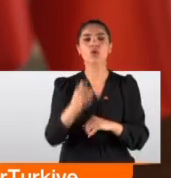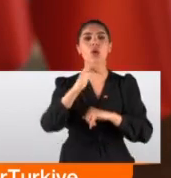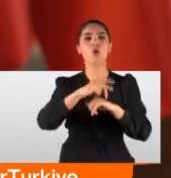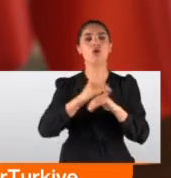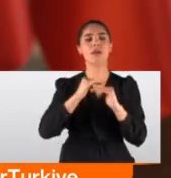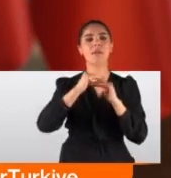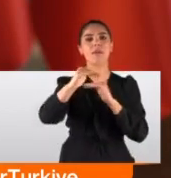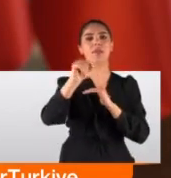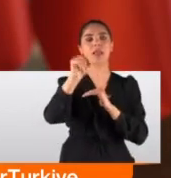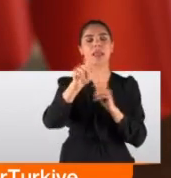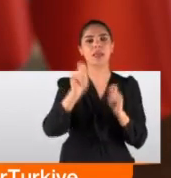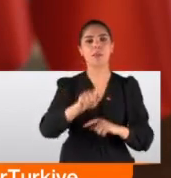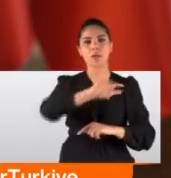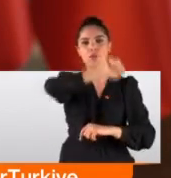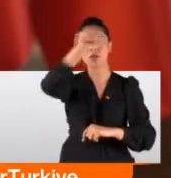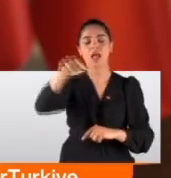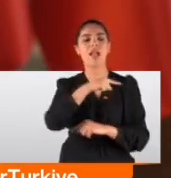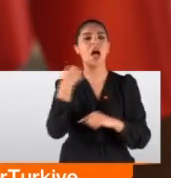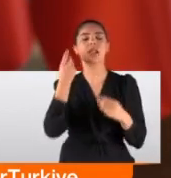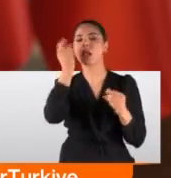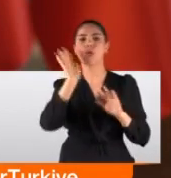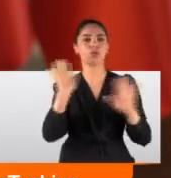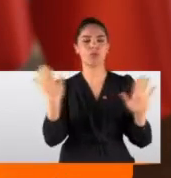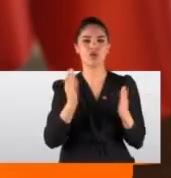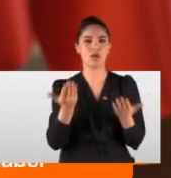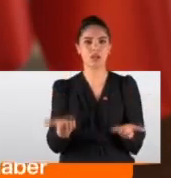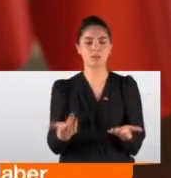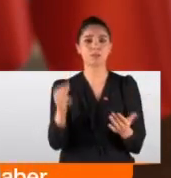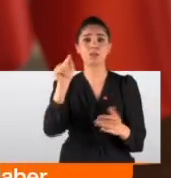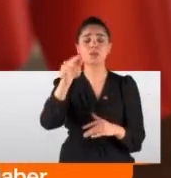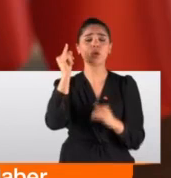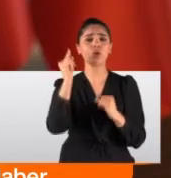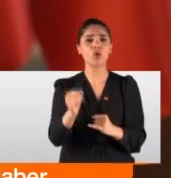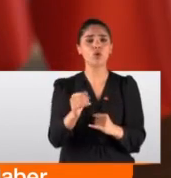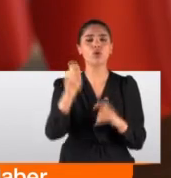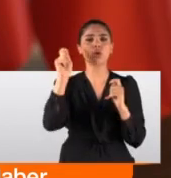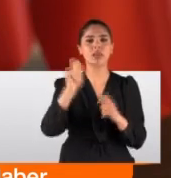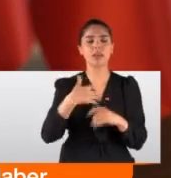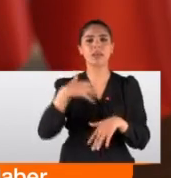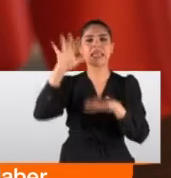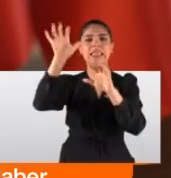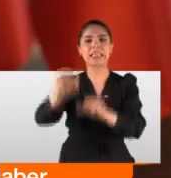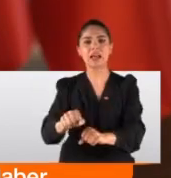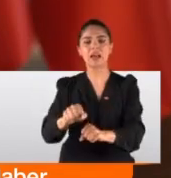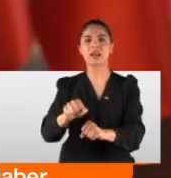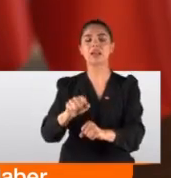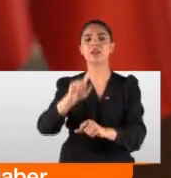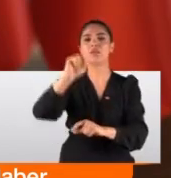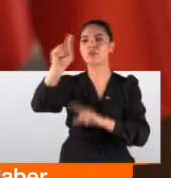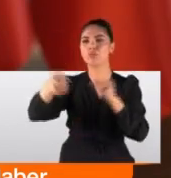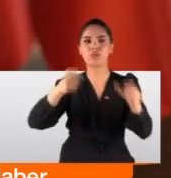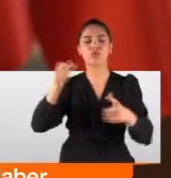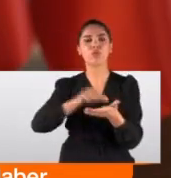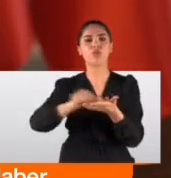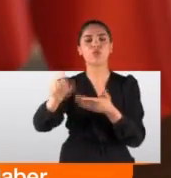milletimize yapılan ihaneti asla unutmayacağız. Bu alçaklığın hesabını yakaladığımız, tespit ettiğimiz